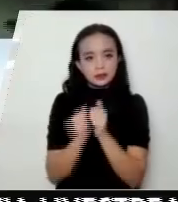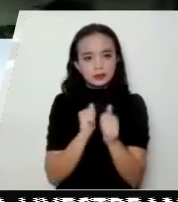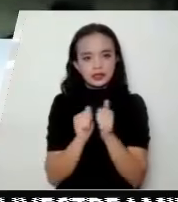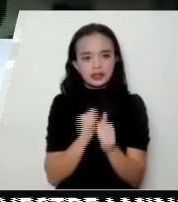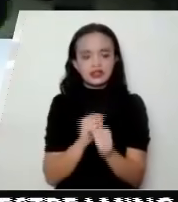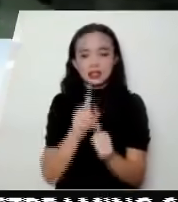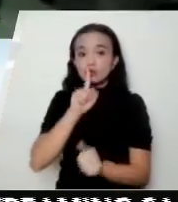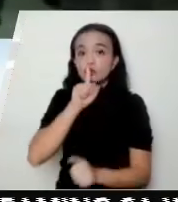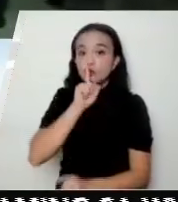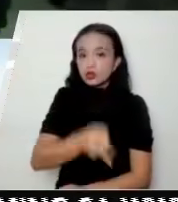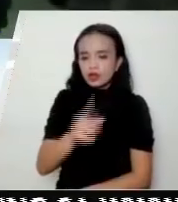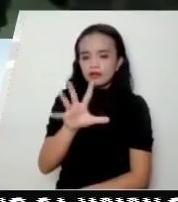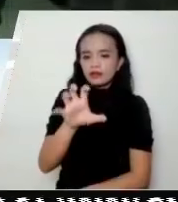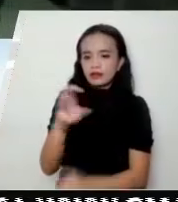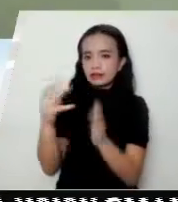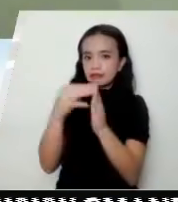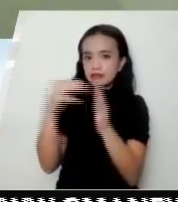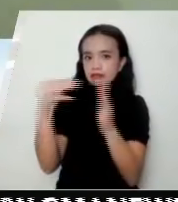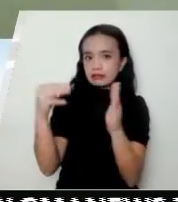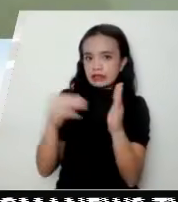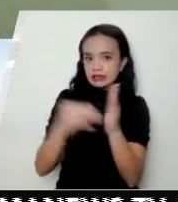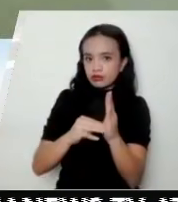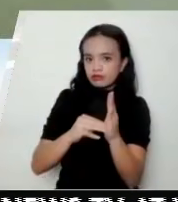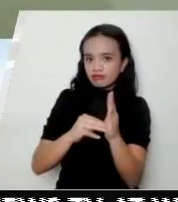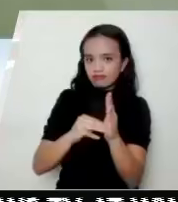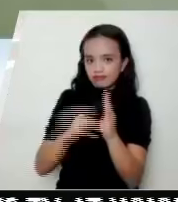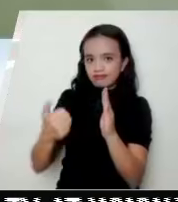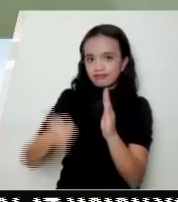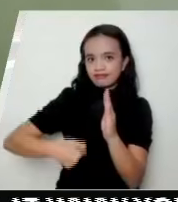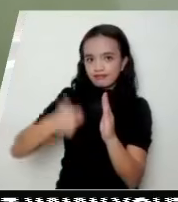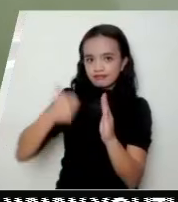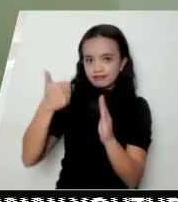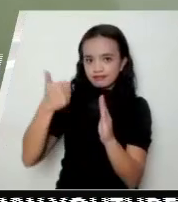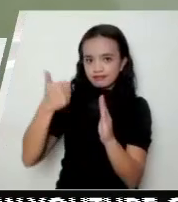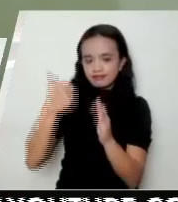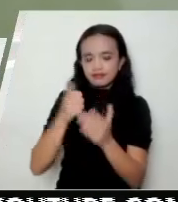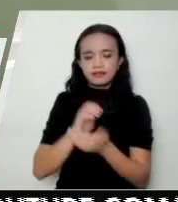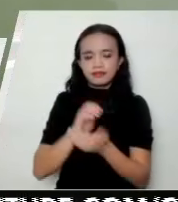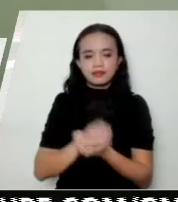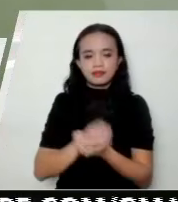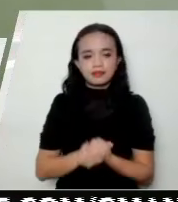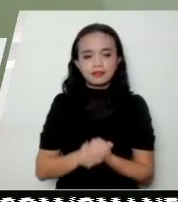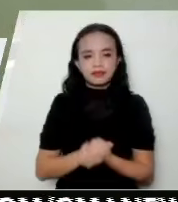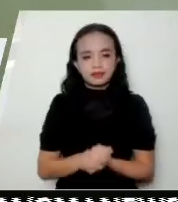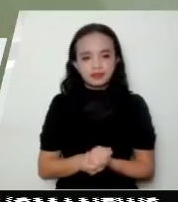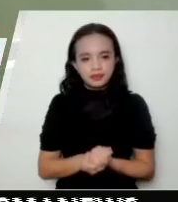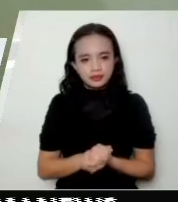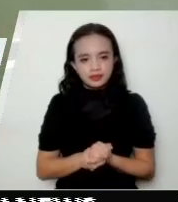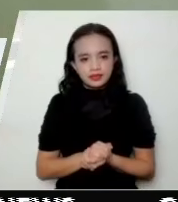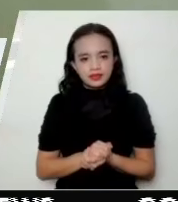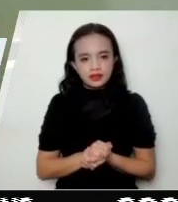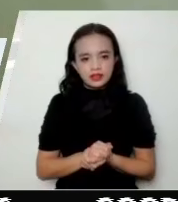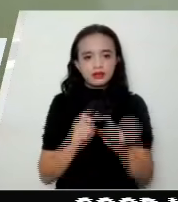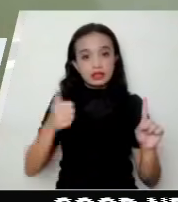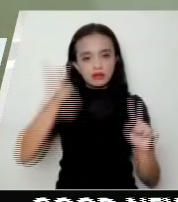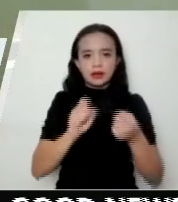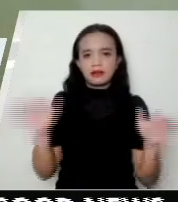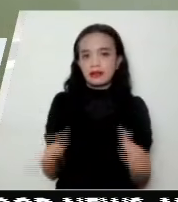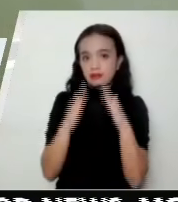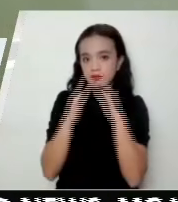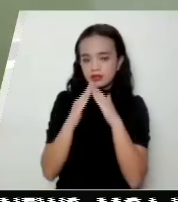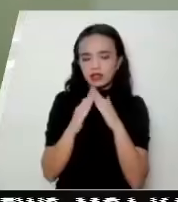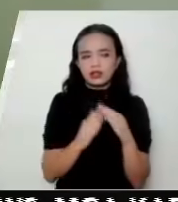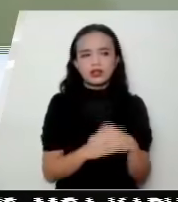ang 500 million jackpot. It's a lady from Ligao, Alvay. She's actually